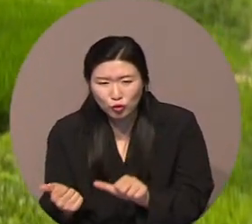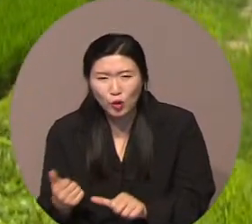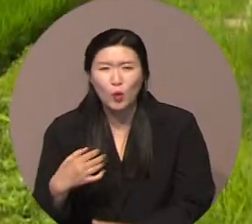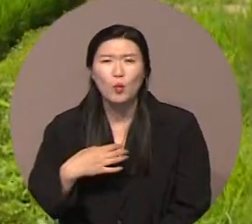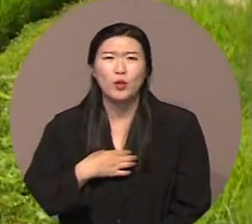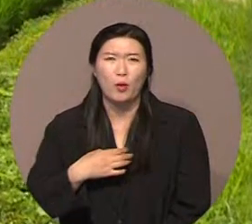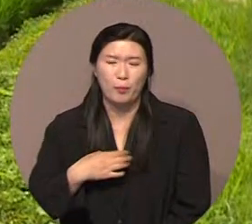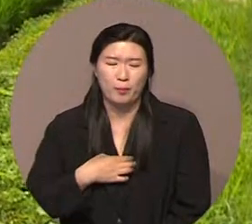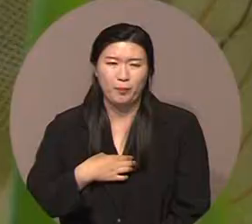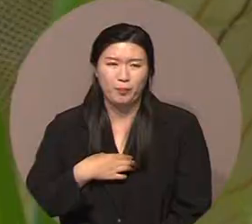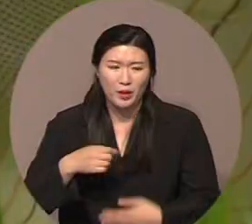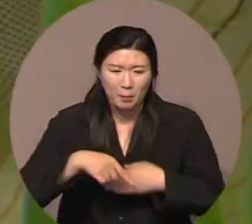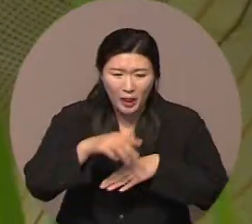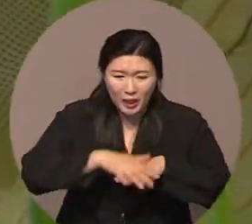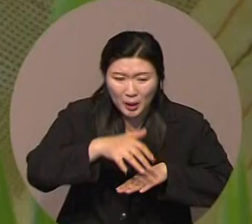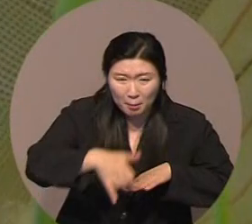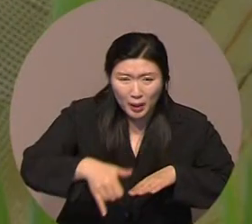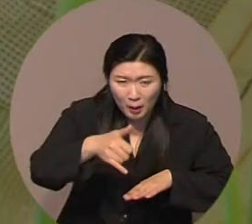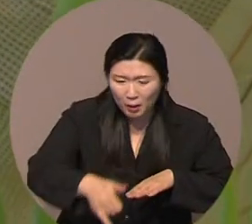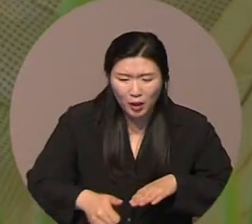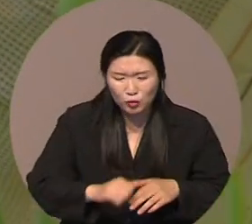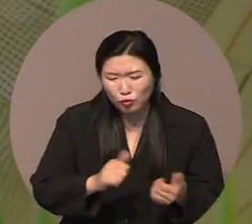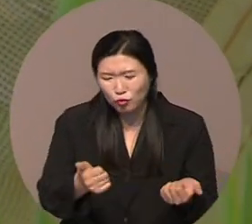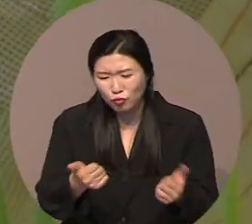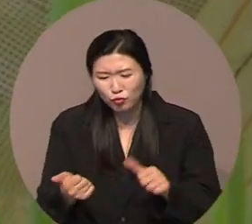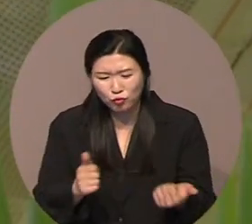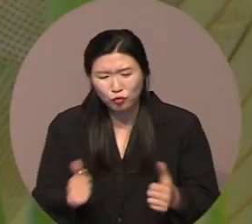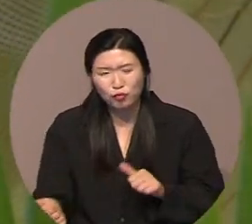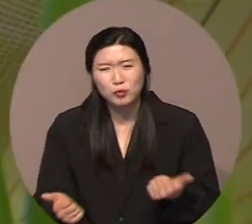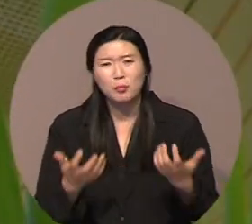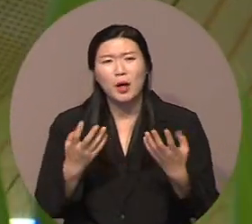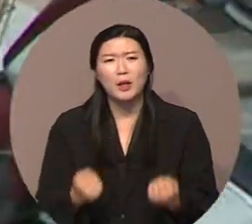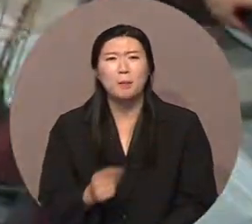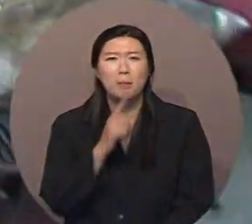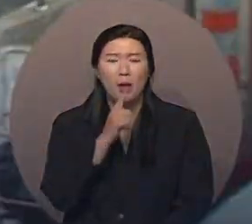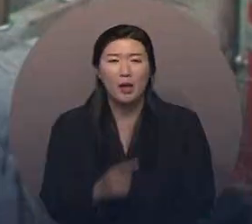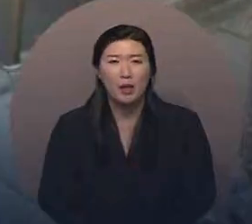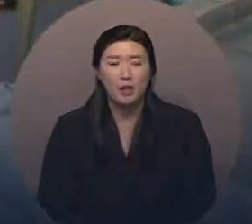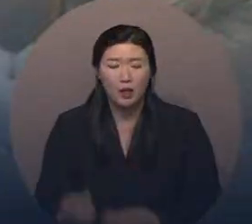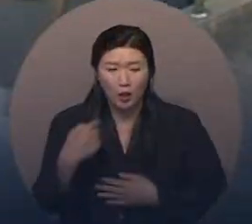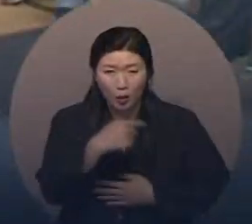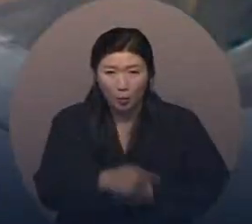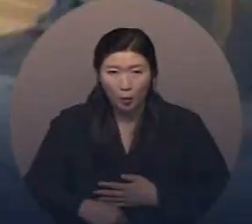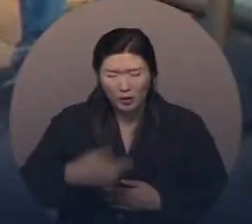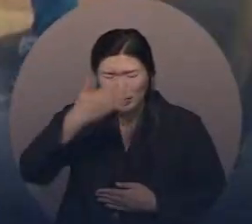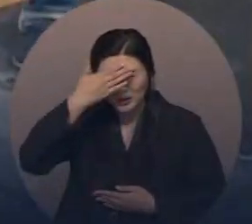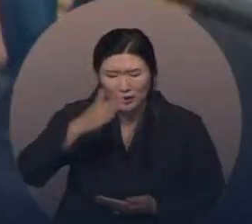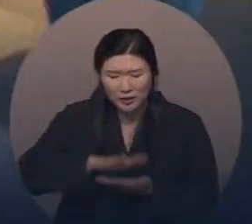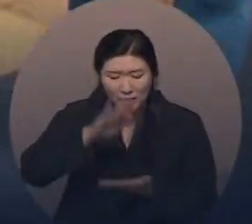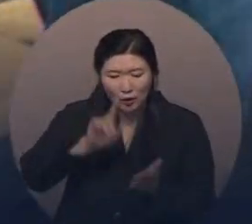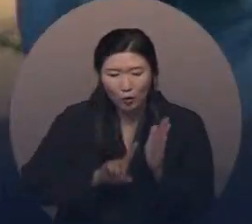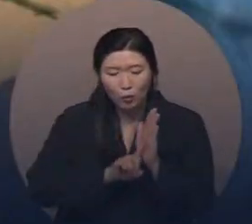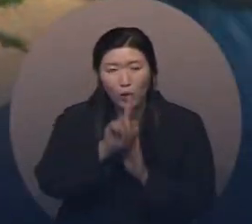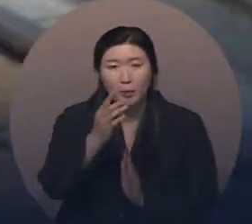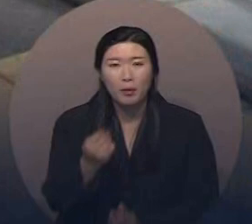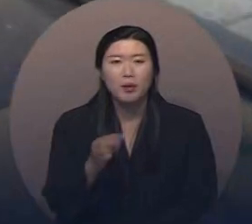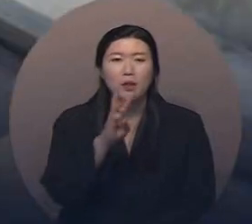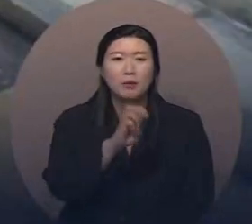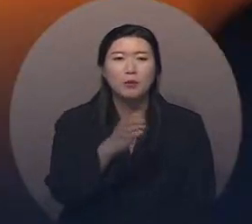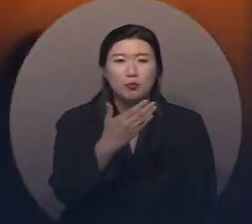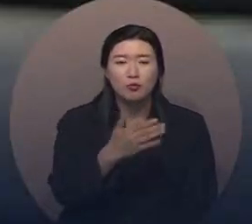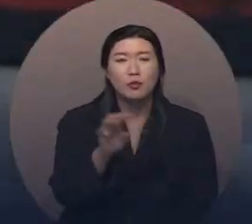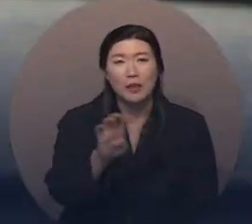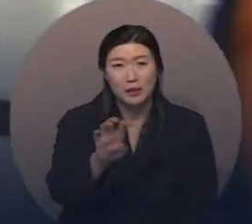야외 작업을 하다 사고를 당하는 일이 많은 겁니다. 체온이 39에서 40도 정도로 많이 올라가 있거나 의식